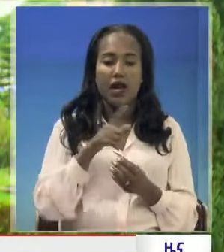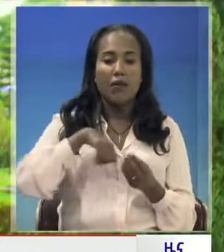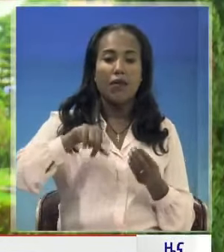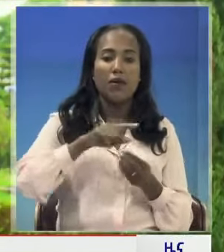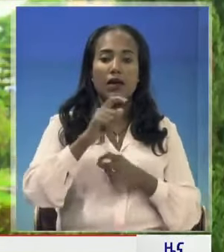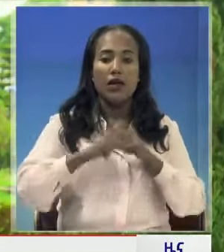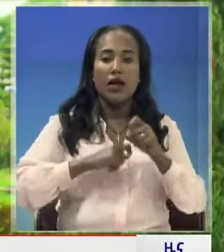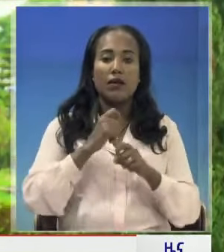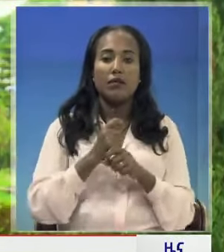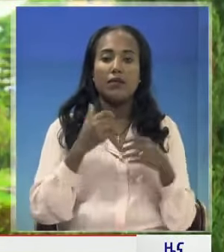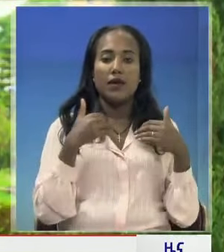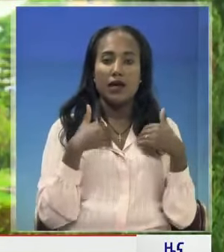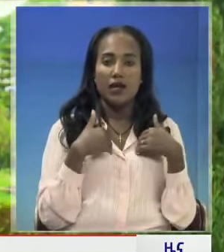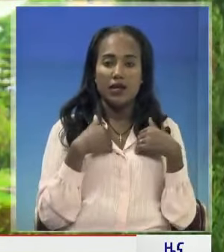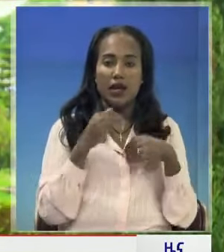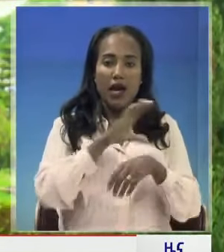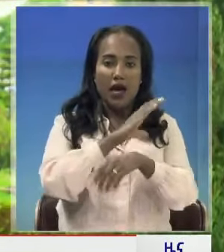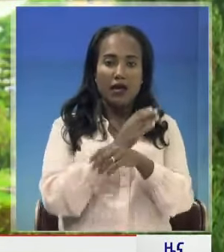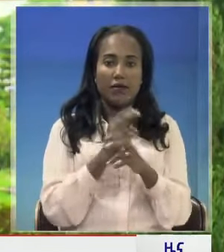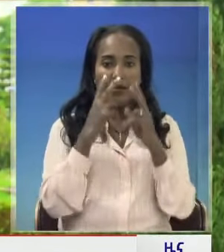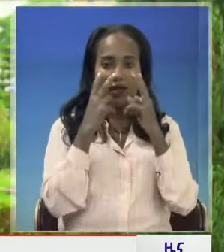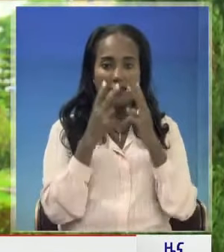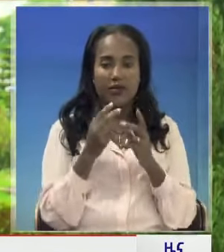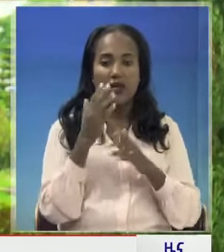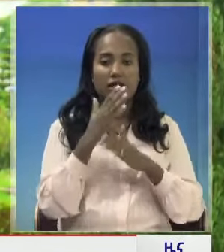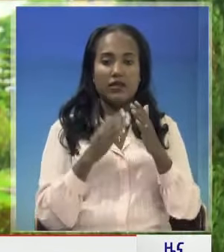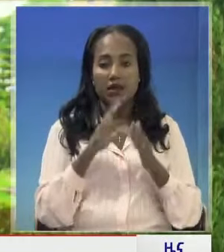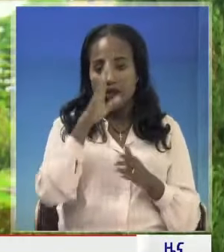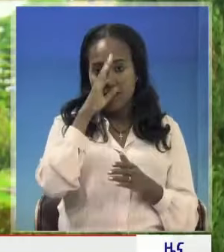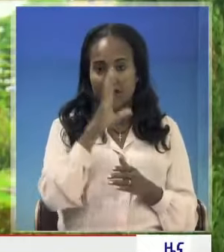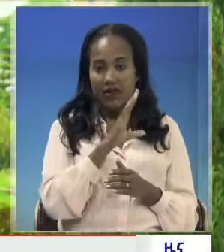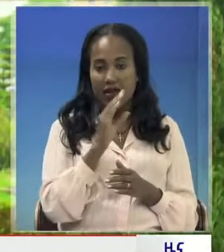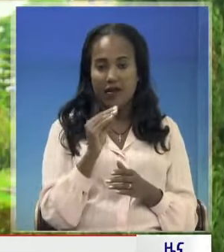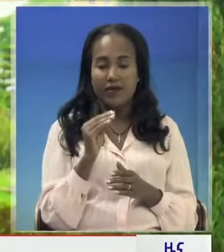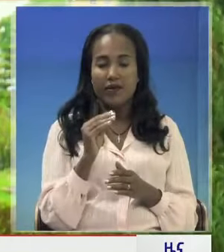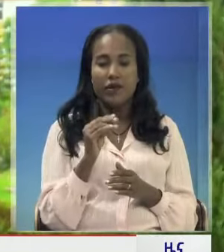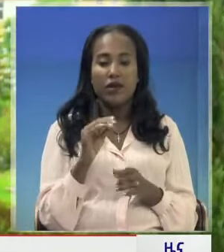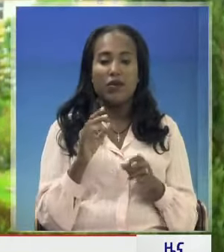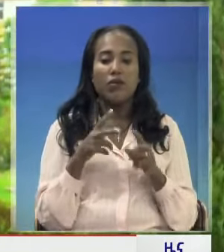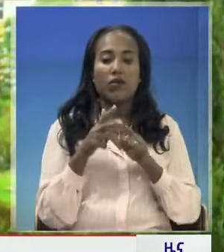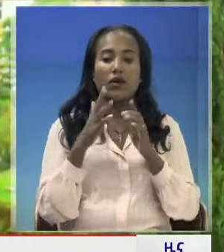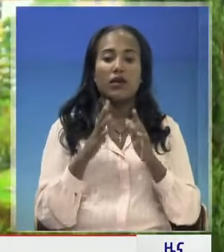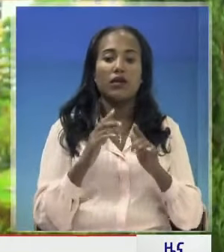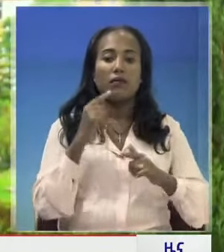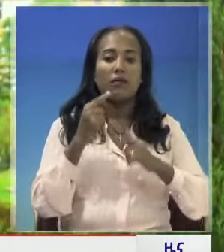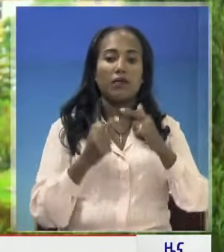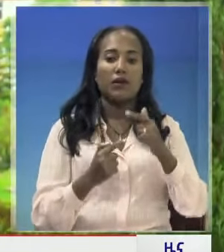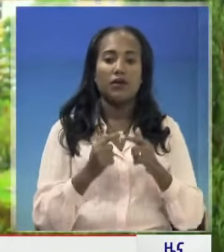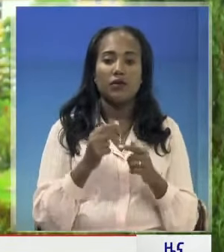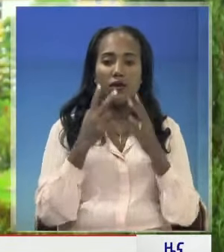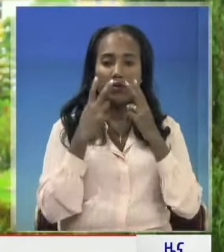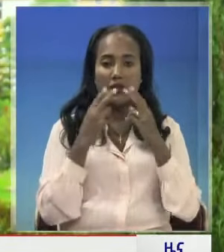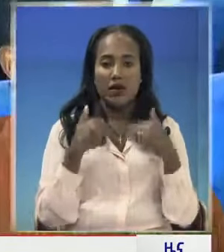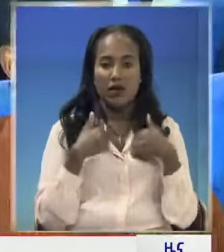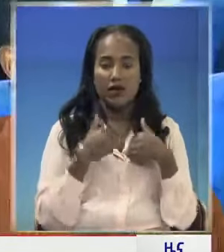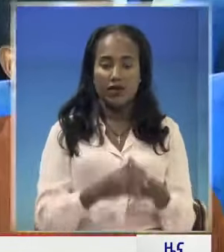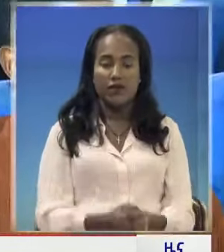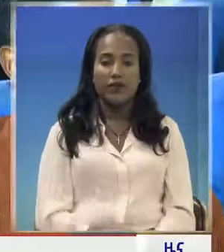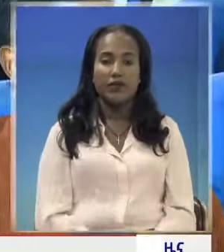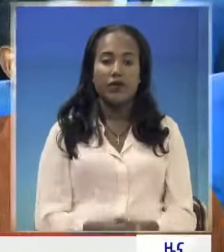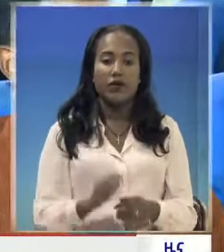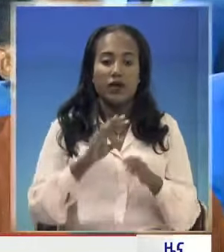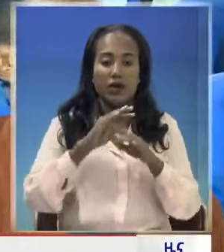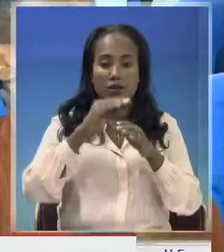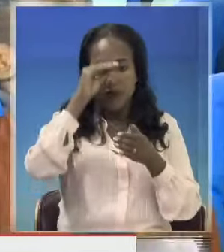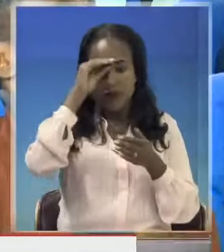ለቀጠናው ለዓለም ያለንን አቅም የምናሳይበት አደረጃጀት መፍጠር ላይ በቁርጠኝነት መሄድን ነው አሁን እያሳየን ያለ ማለት ነው።